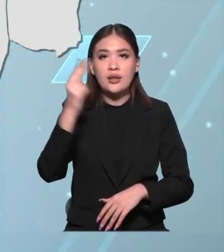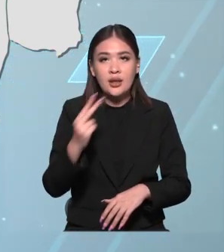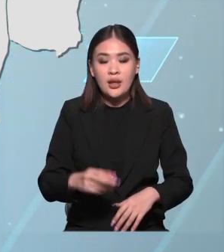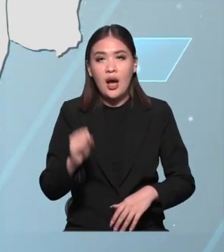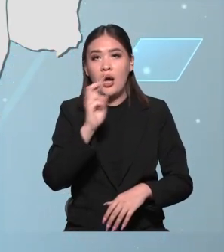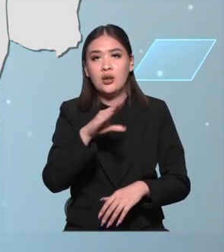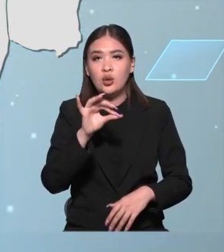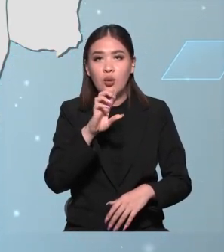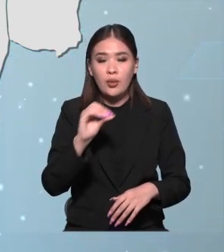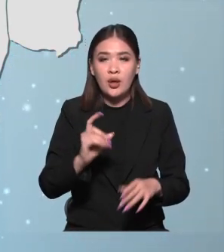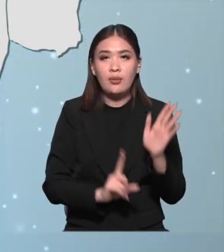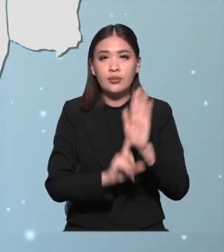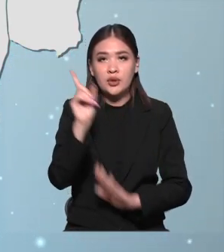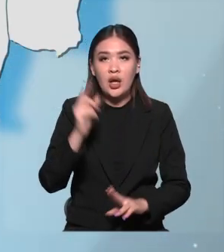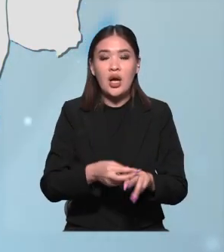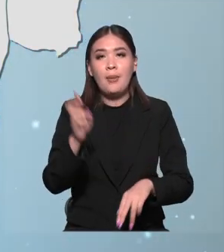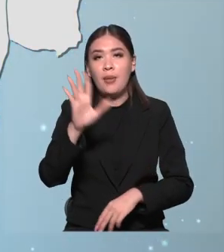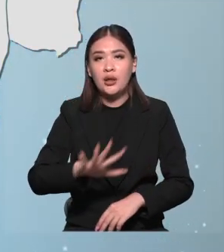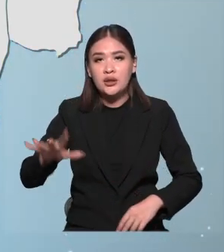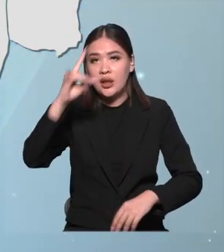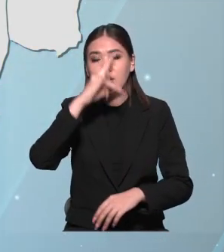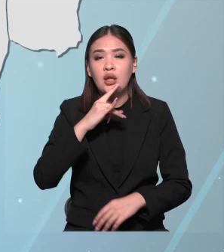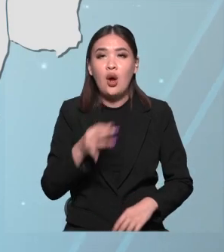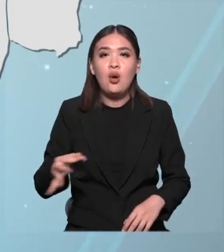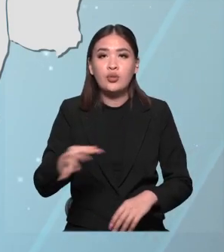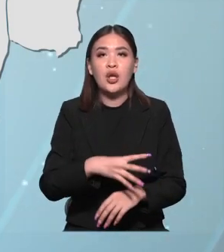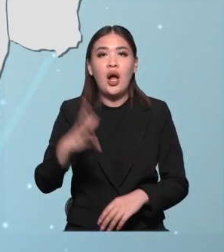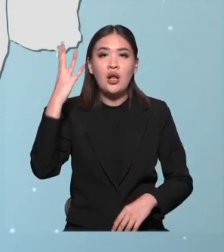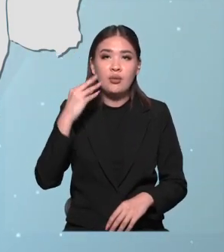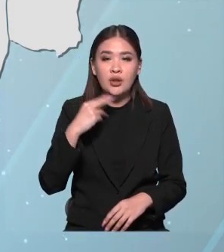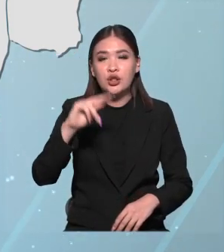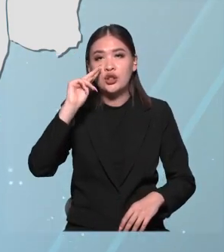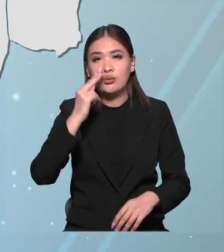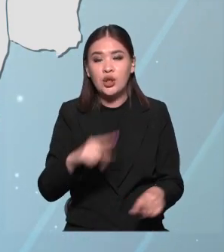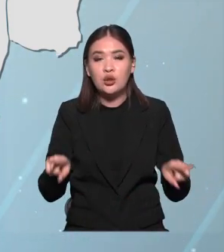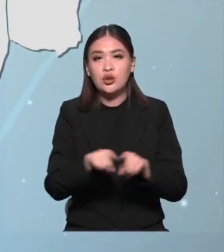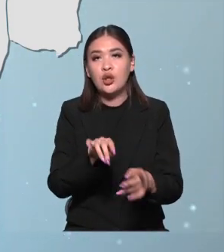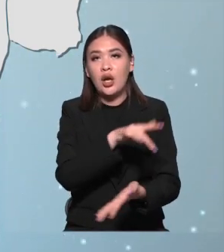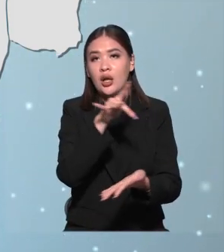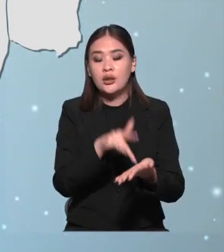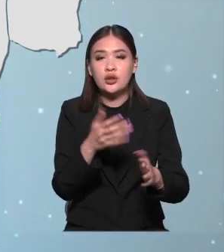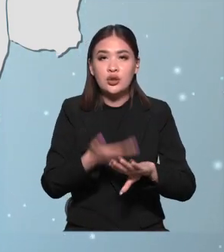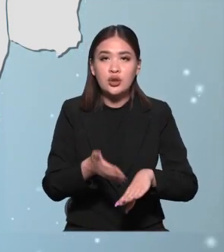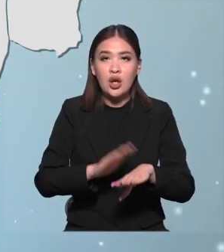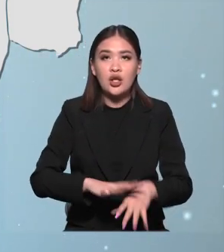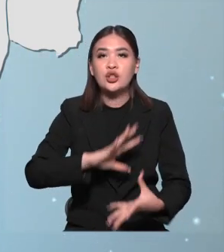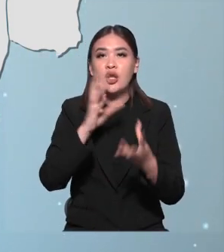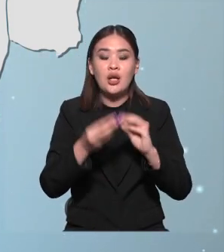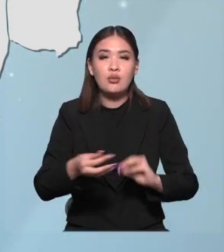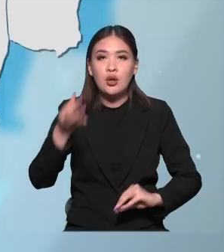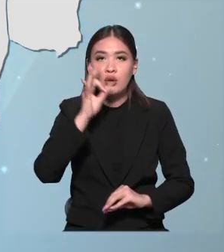көш бастап тұр. Одан кейін Батыс Қазақстан облысы, Алматы мен Шымкент қалаларында да сан соғып қалғандар көп. Жалпы мамандардың